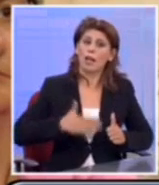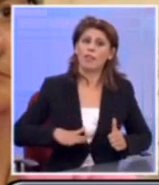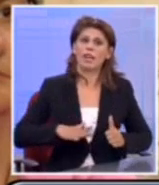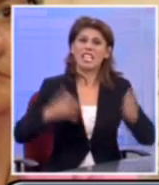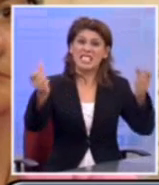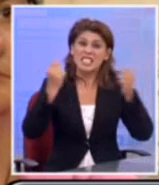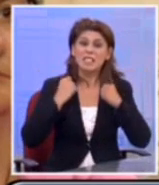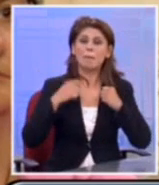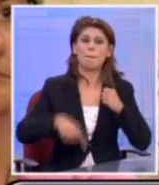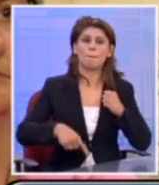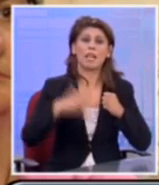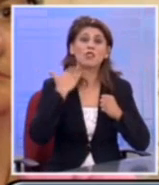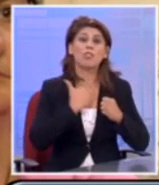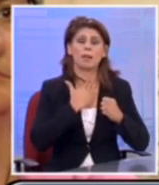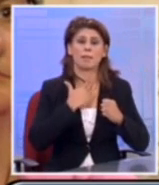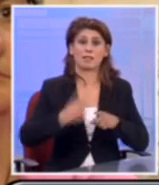ζημιά στο θύμα.